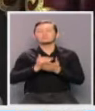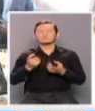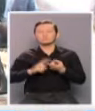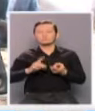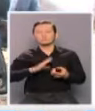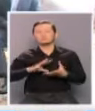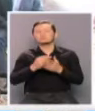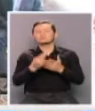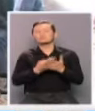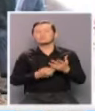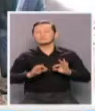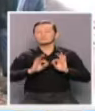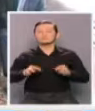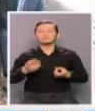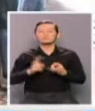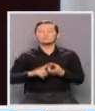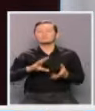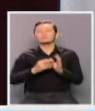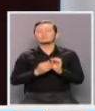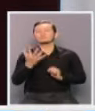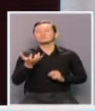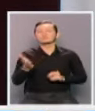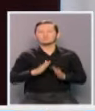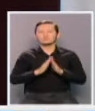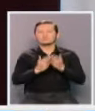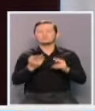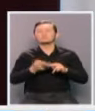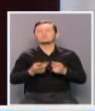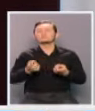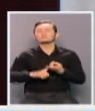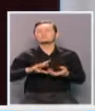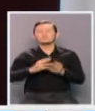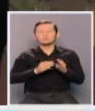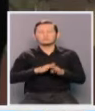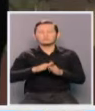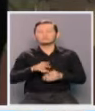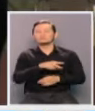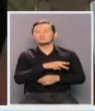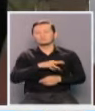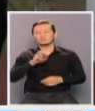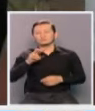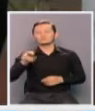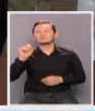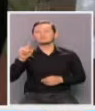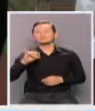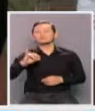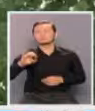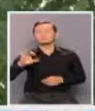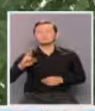Он художник графических рисунков, свыше 500 книг. Вместе с этим он обладатель премии Махамбета и золотой медали